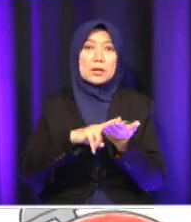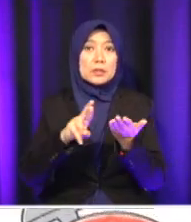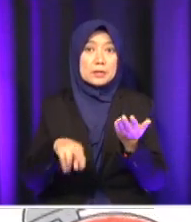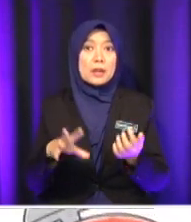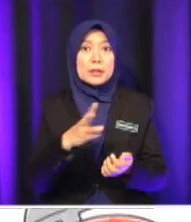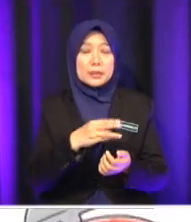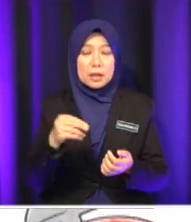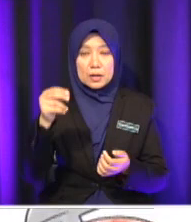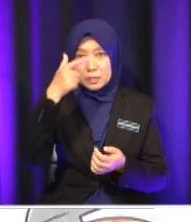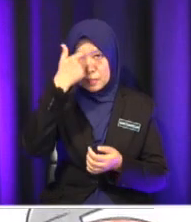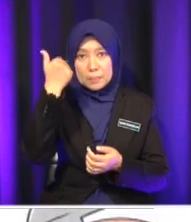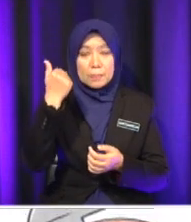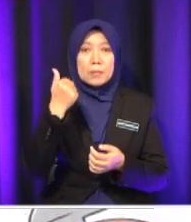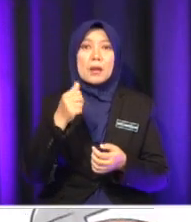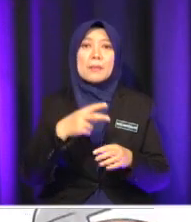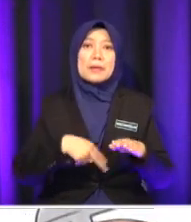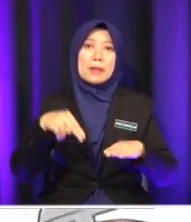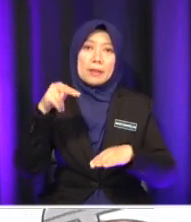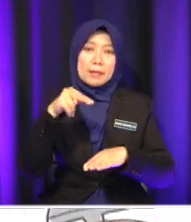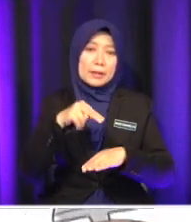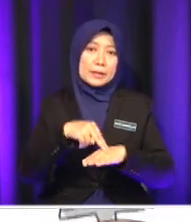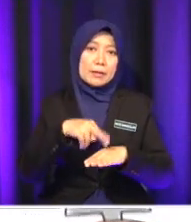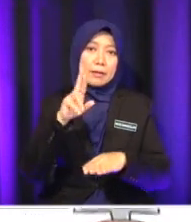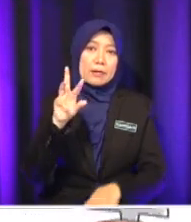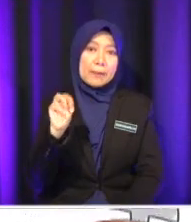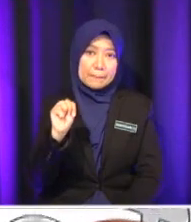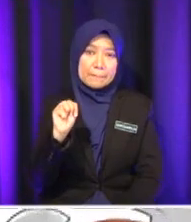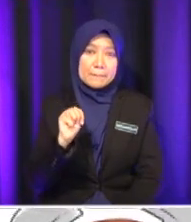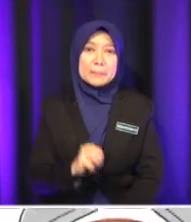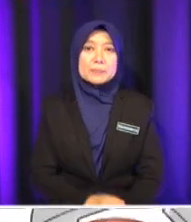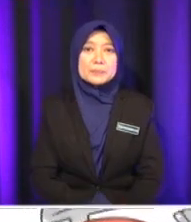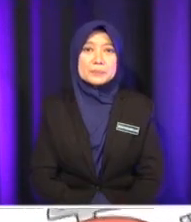juga kenaikan nilai mata uang Malaysia